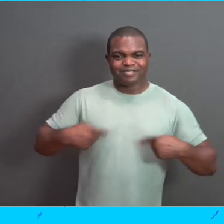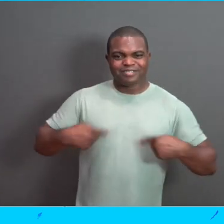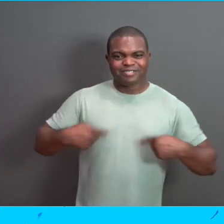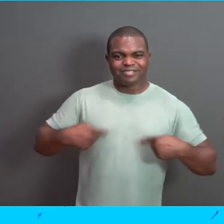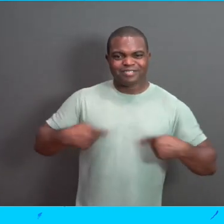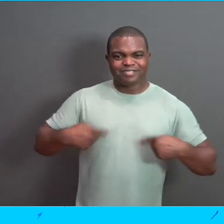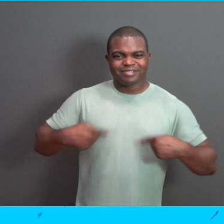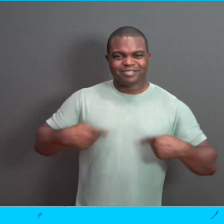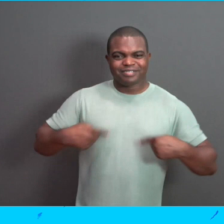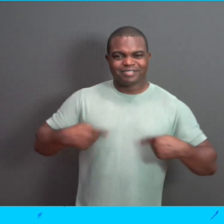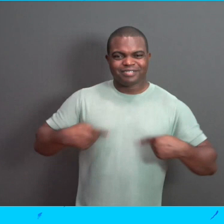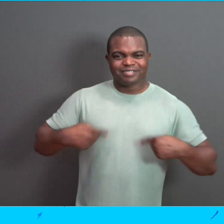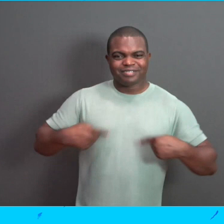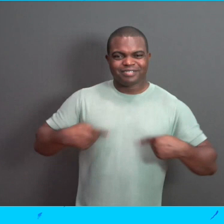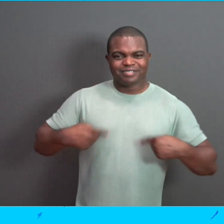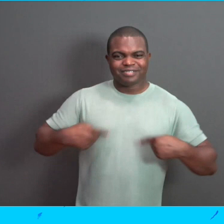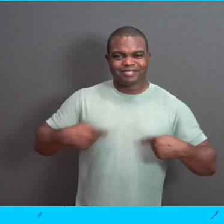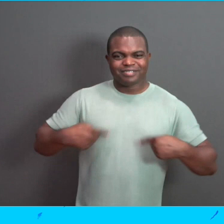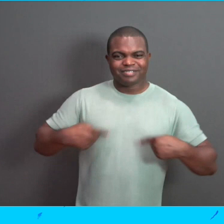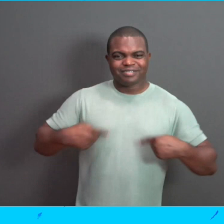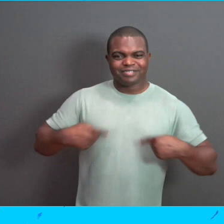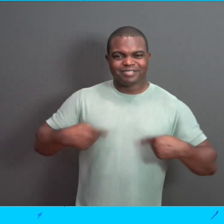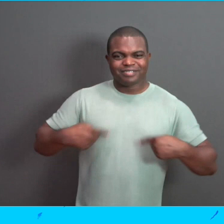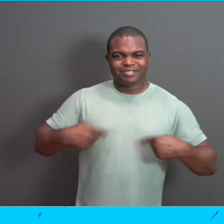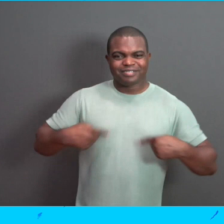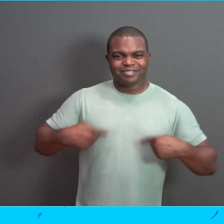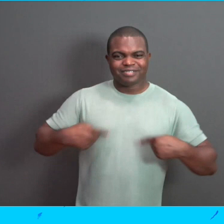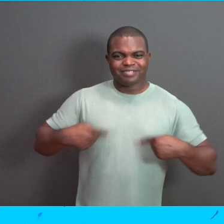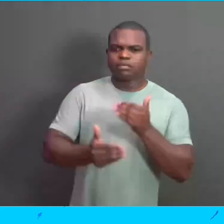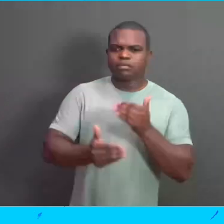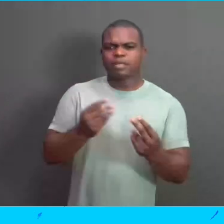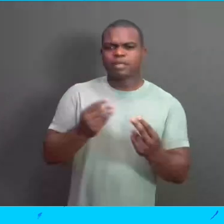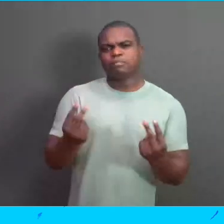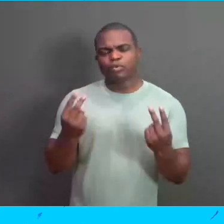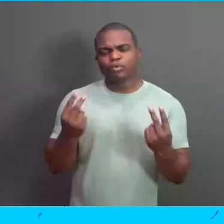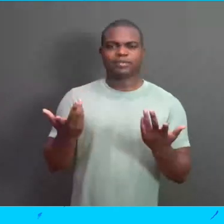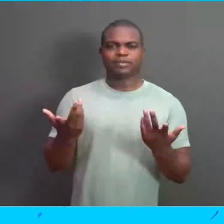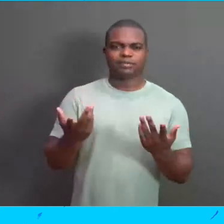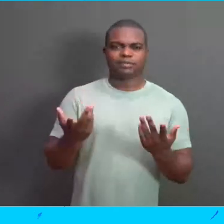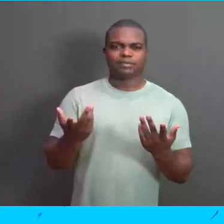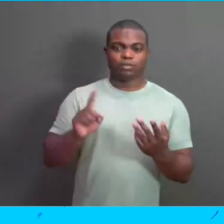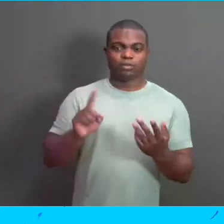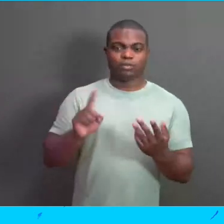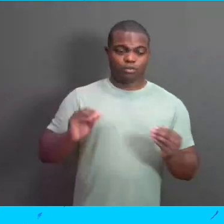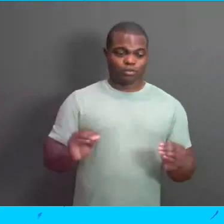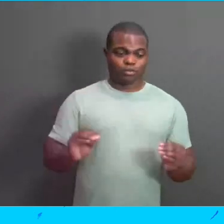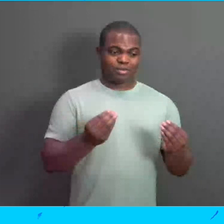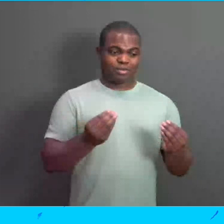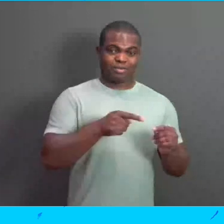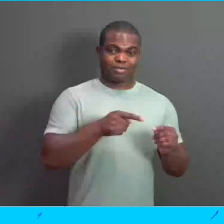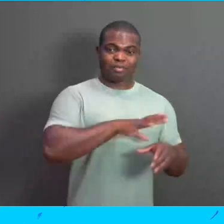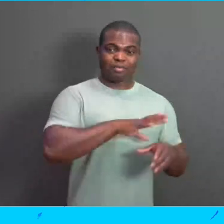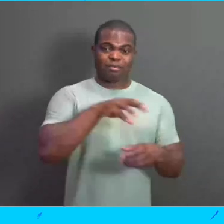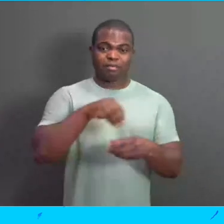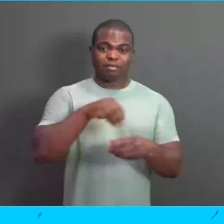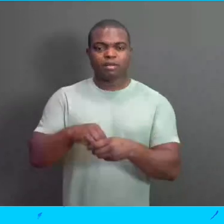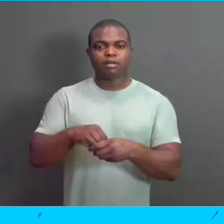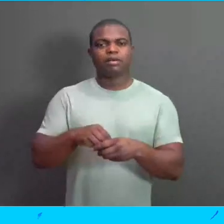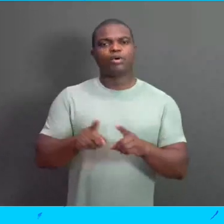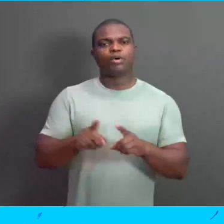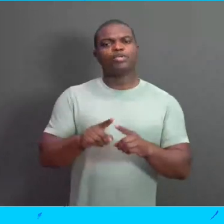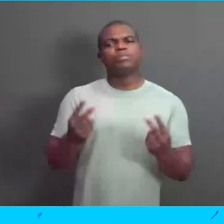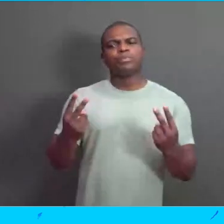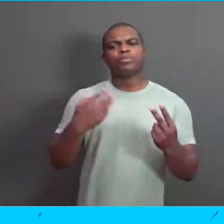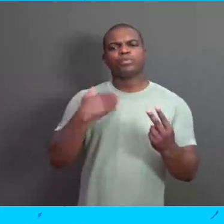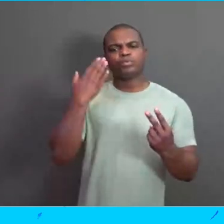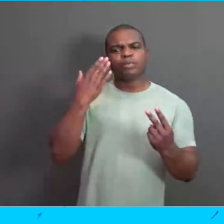adolescents dans un monde complexe. Mais avant de parler de ça, il faut savoir